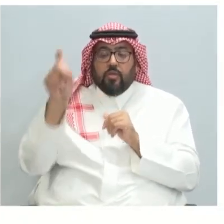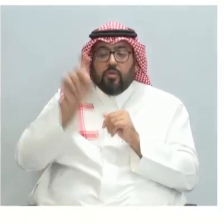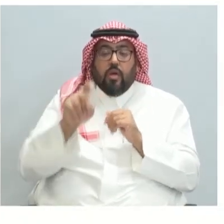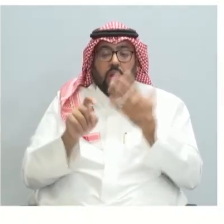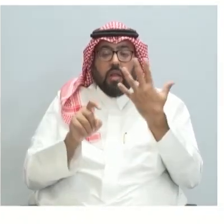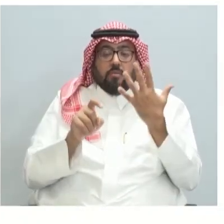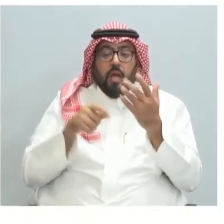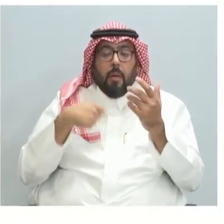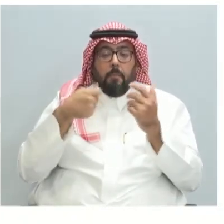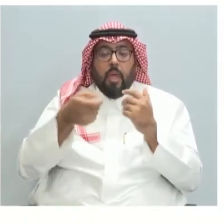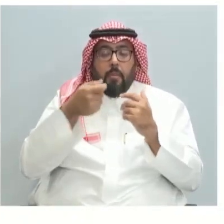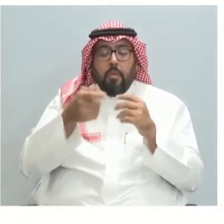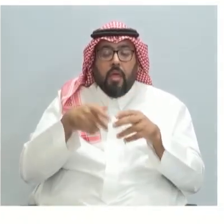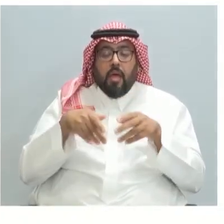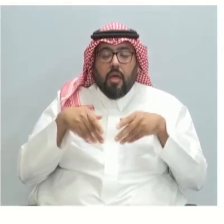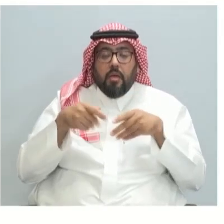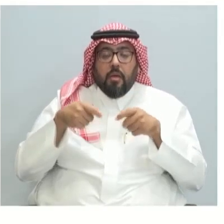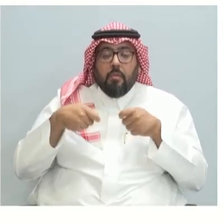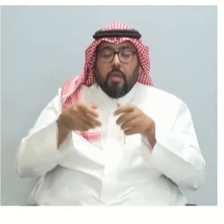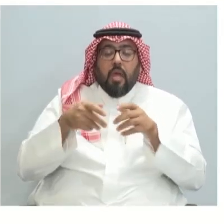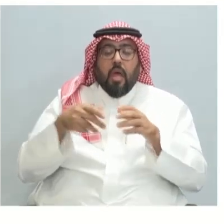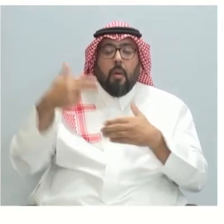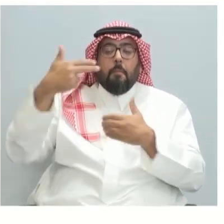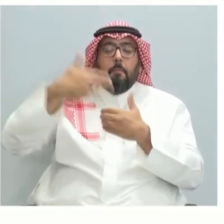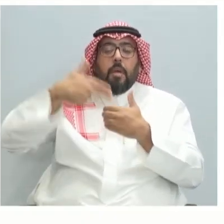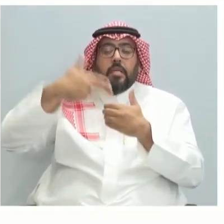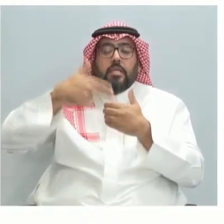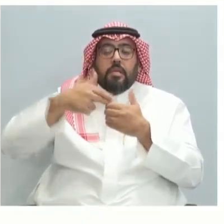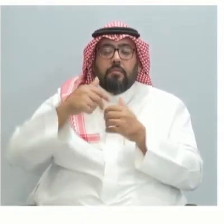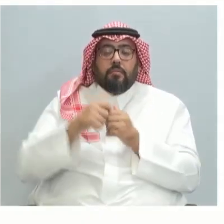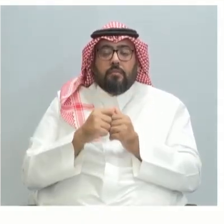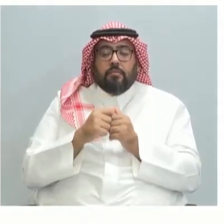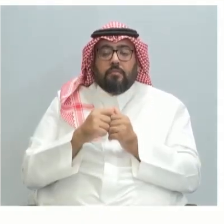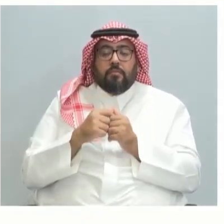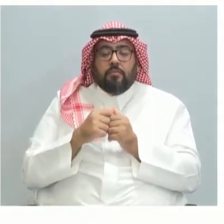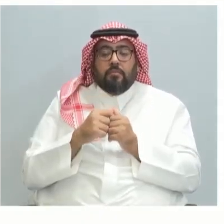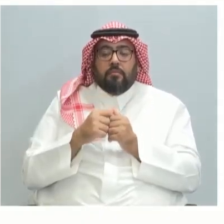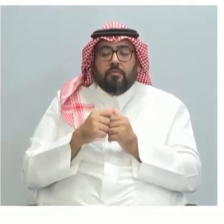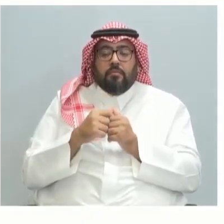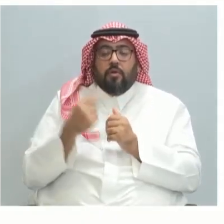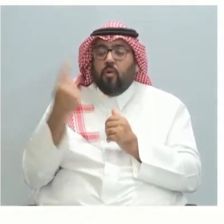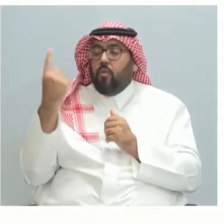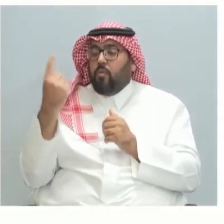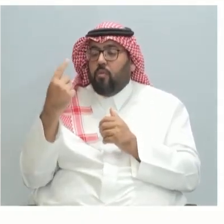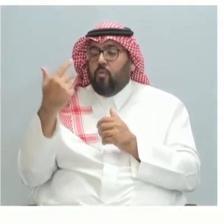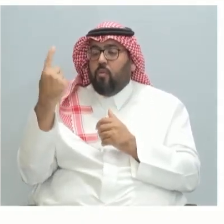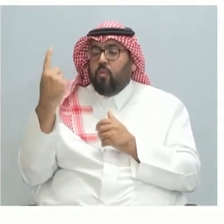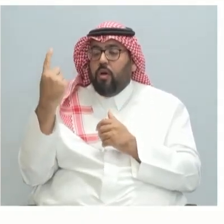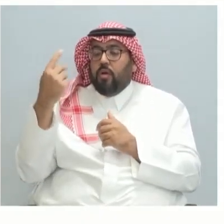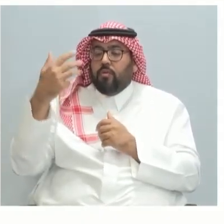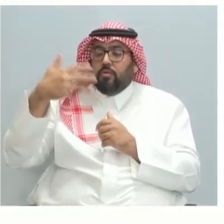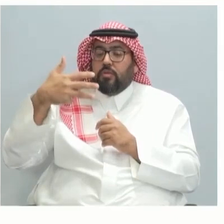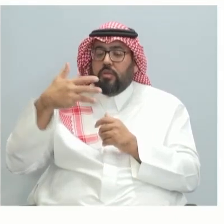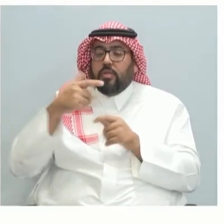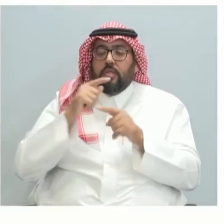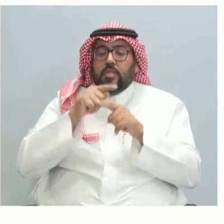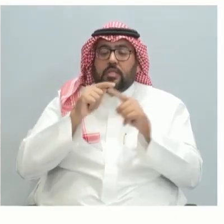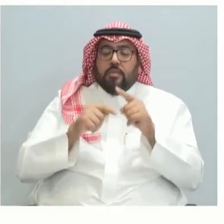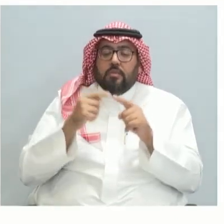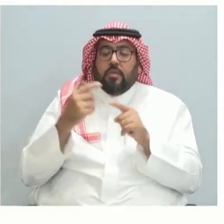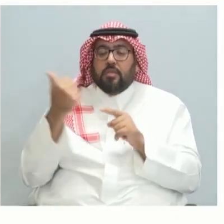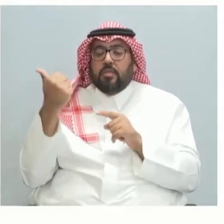الخامس مبيعات محطه وقود محطه الوقود لديها مبيعات بنزين 91 بنسبه 86%